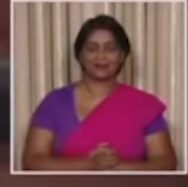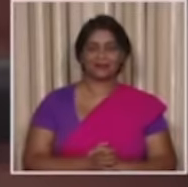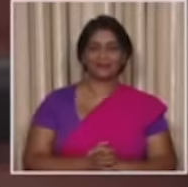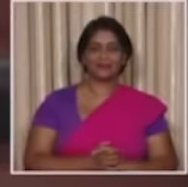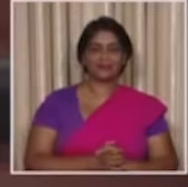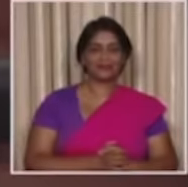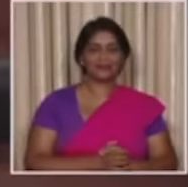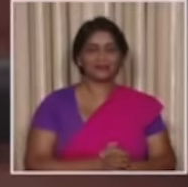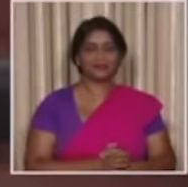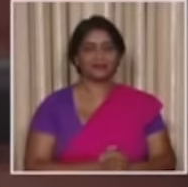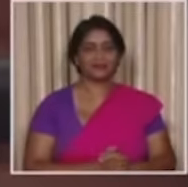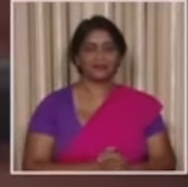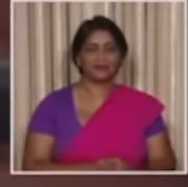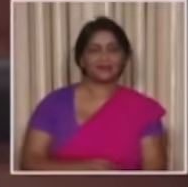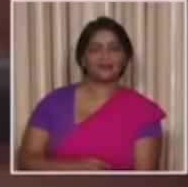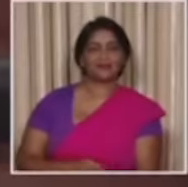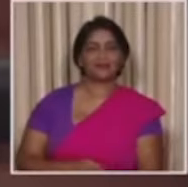නෙවෙයි. හරි.